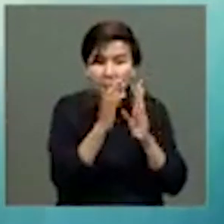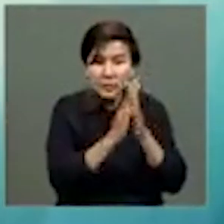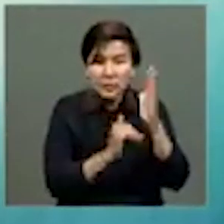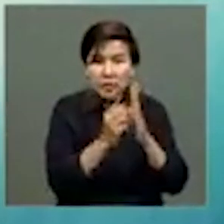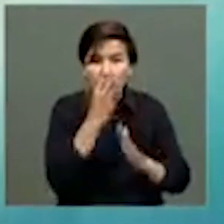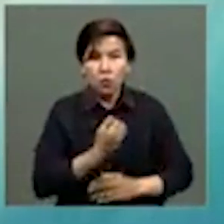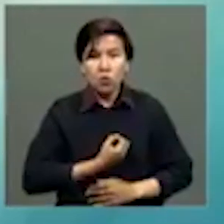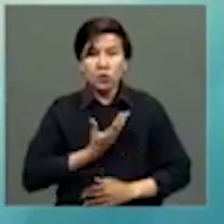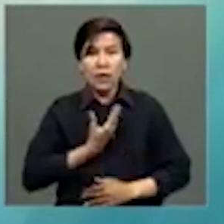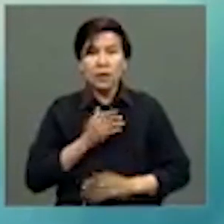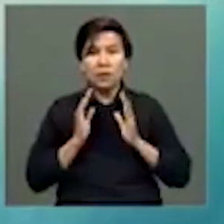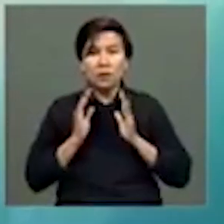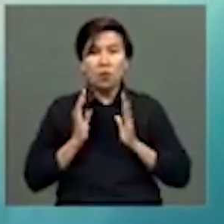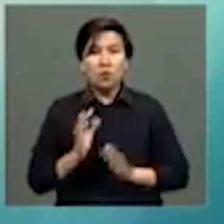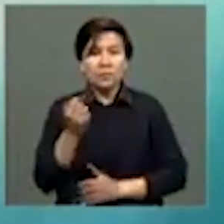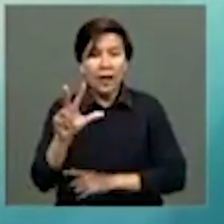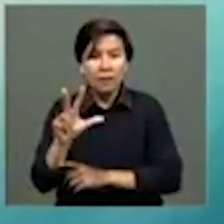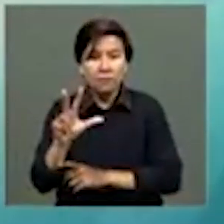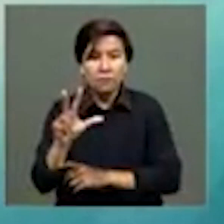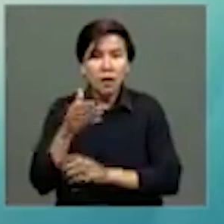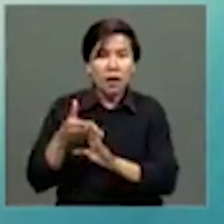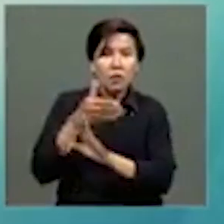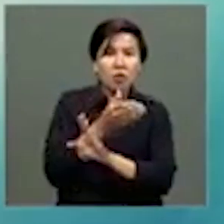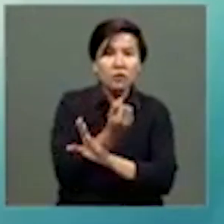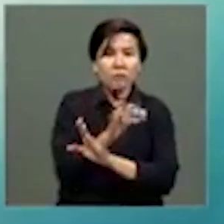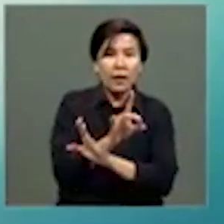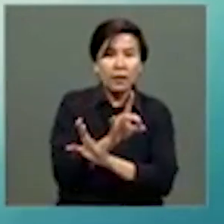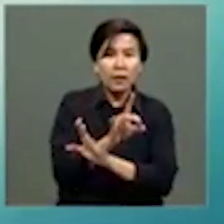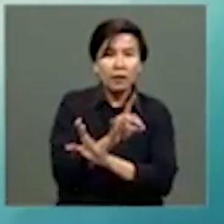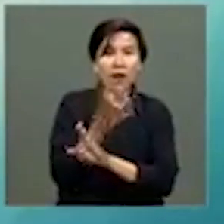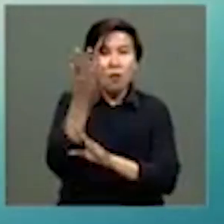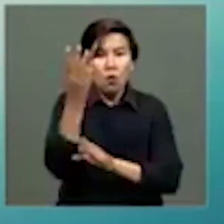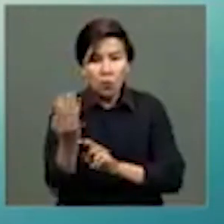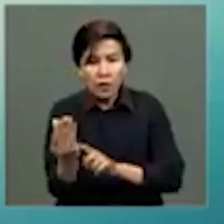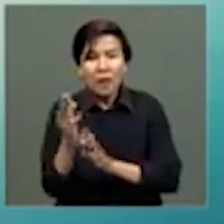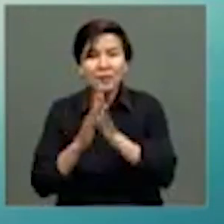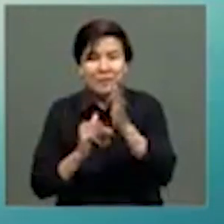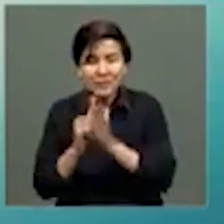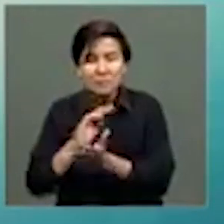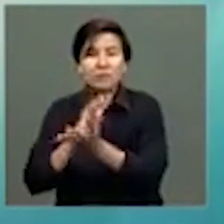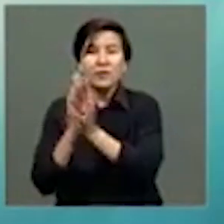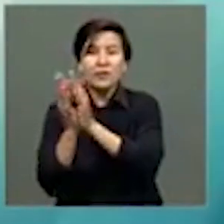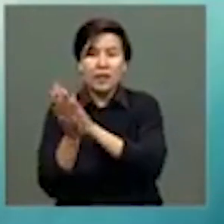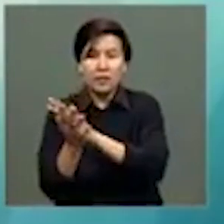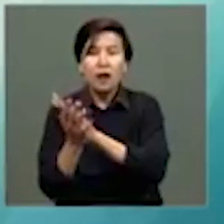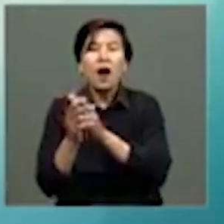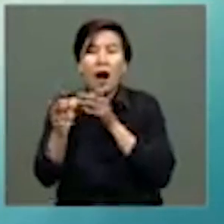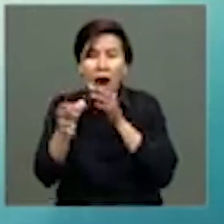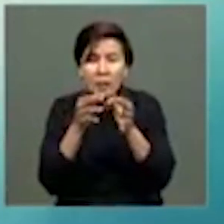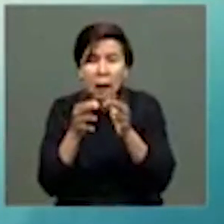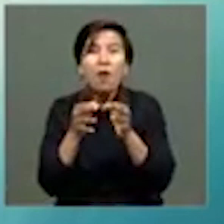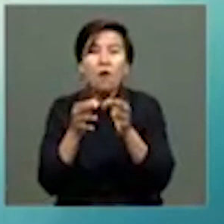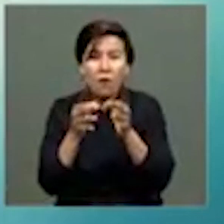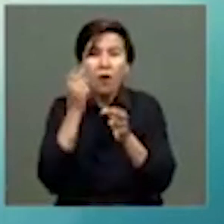กใจ13แต่ถ้าดูแล้วก่อนหน้านี้18พอตัวเลขลดลงเราก็จะปรับสีให้ด้วยก็ทำความเข้าใจตรงนี้นิดนึงค่